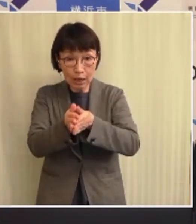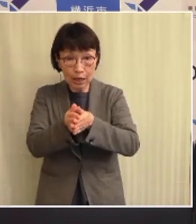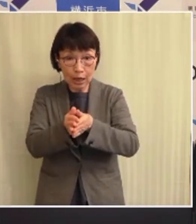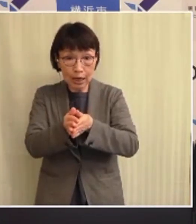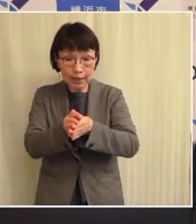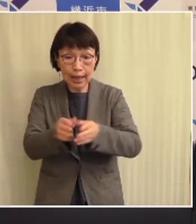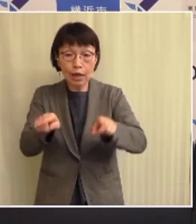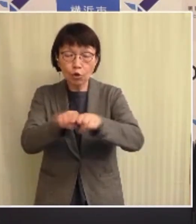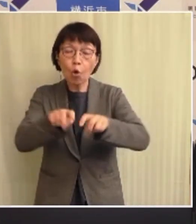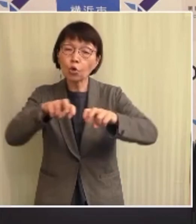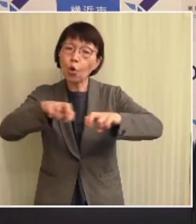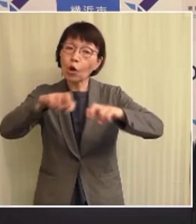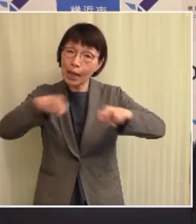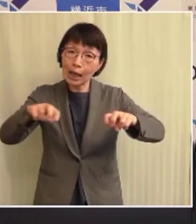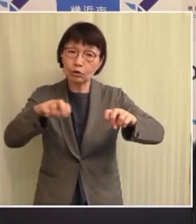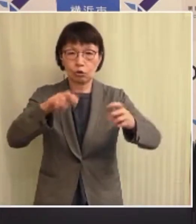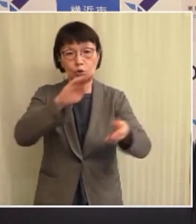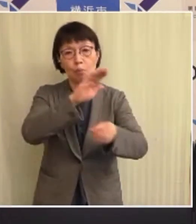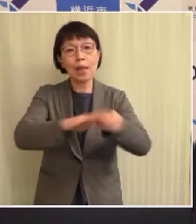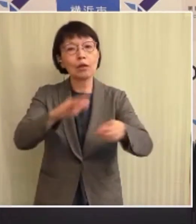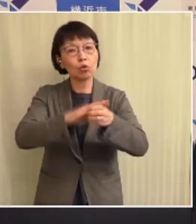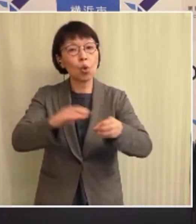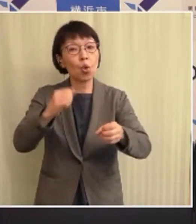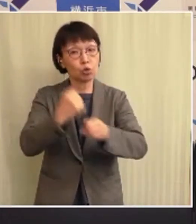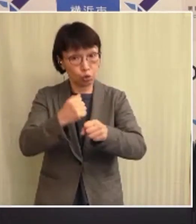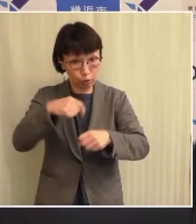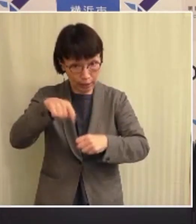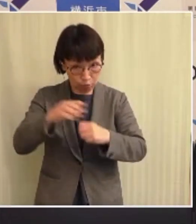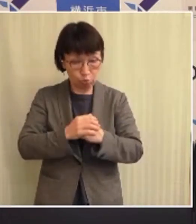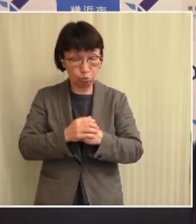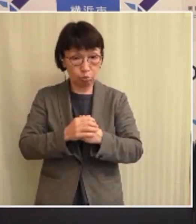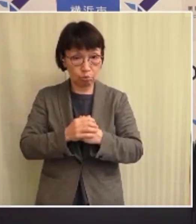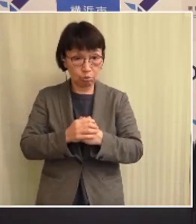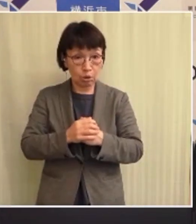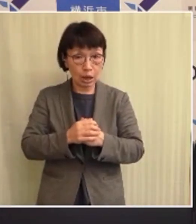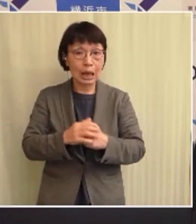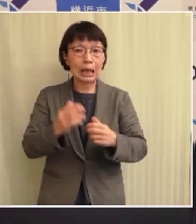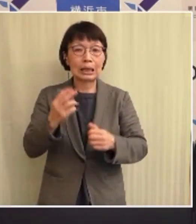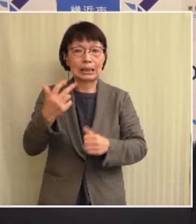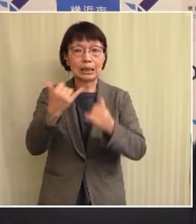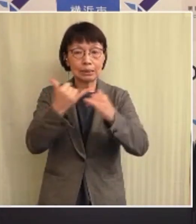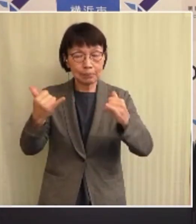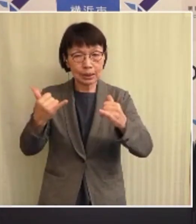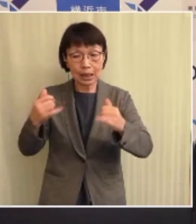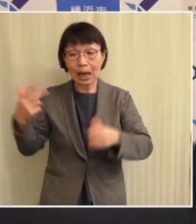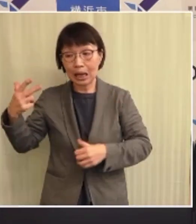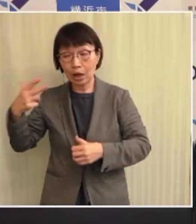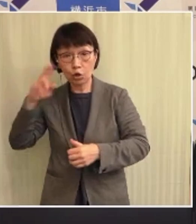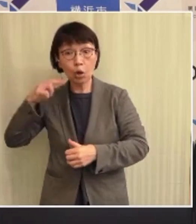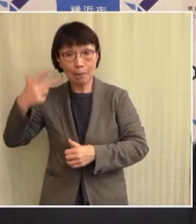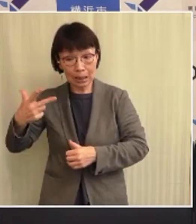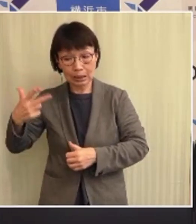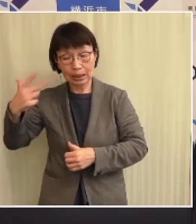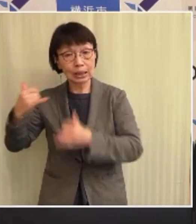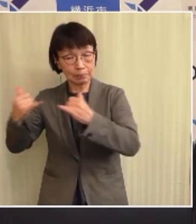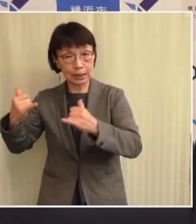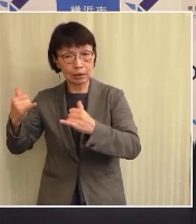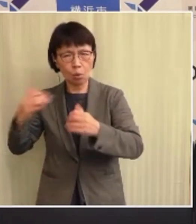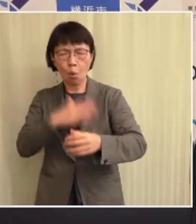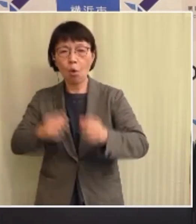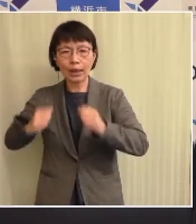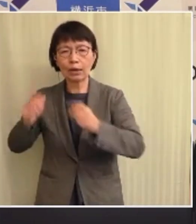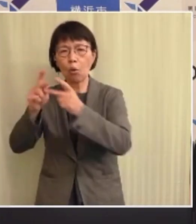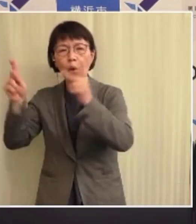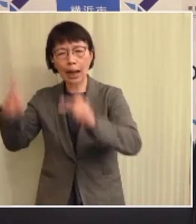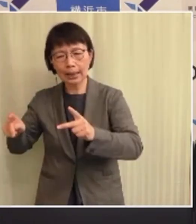組んでまいりました。市としては、市民の健康課題に関する、データを持って、分析し、